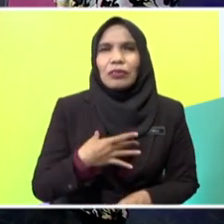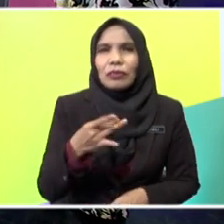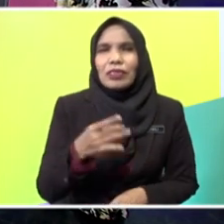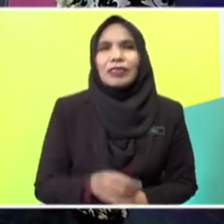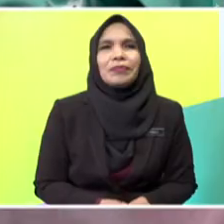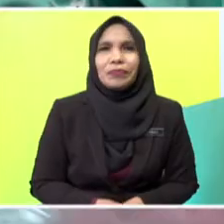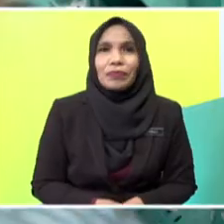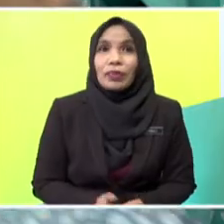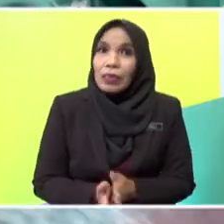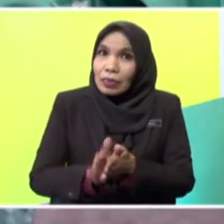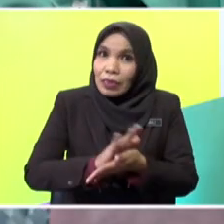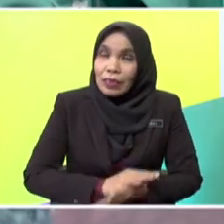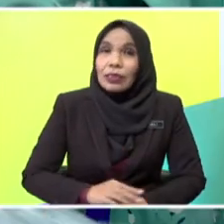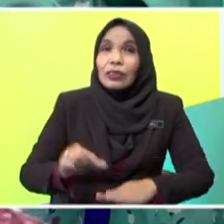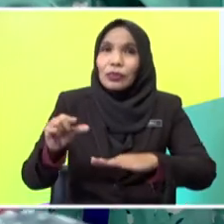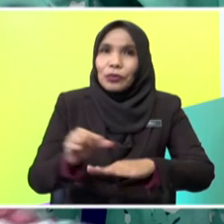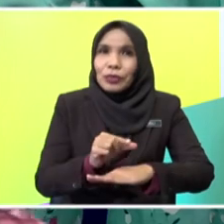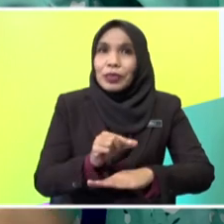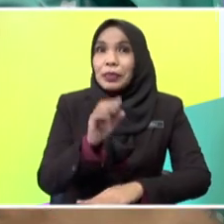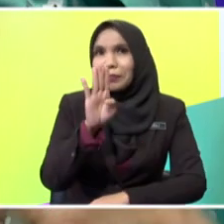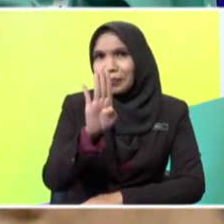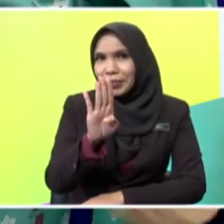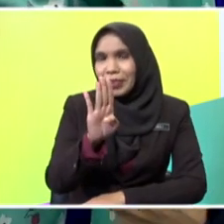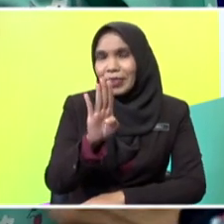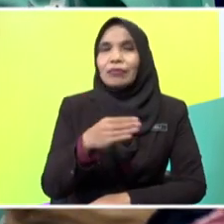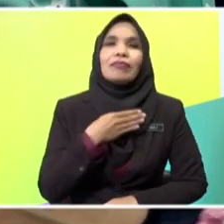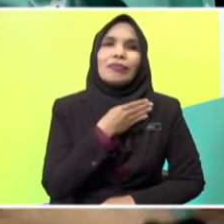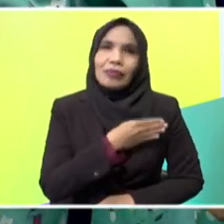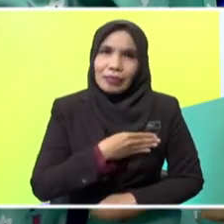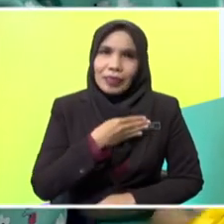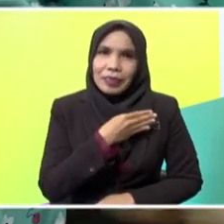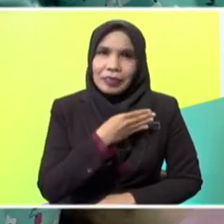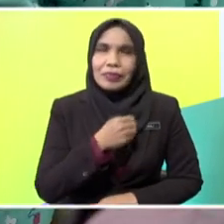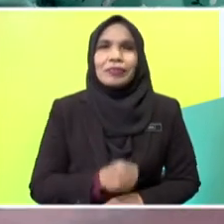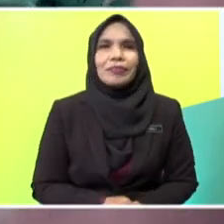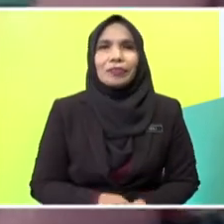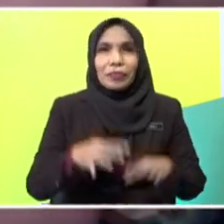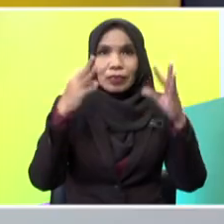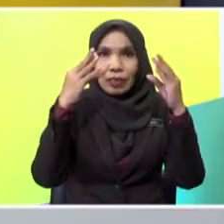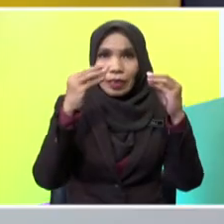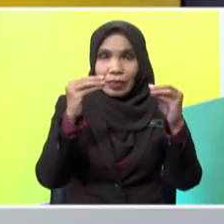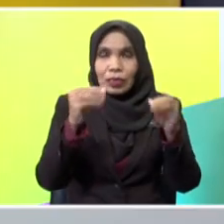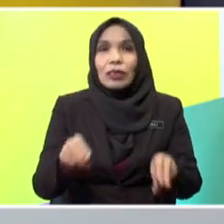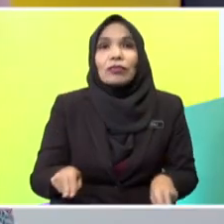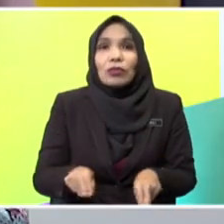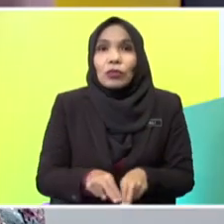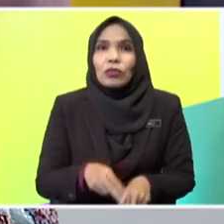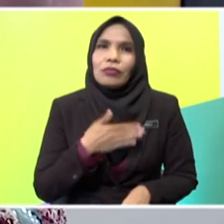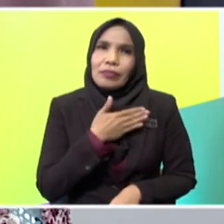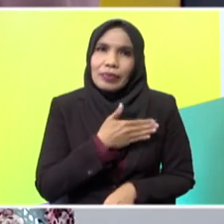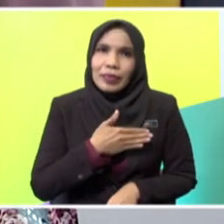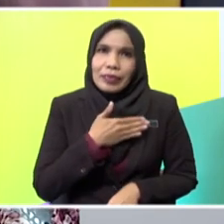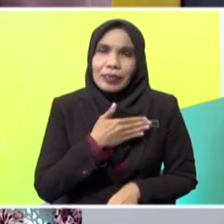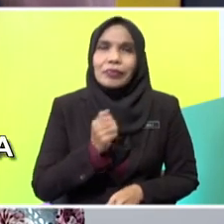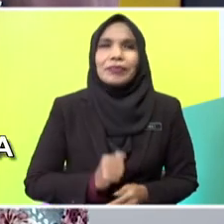Dia faham. Di sini ialah dada. B dan C ialah dada. Jadi kita ajar dia sukat dada masuk sini seperti